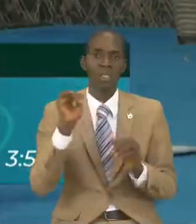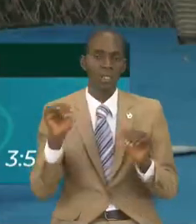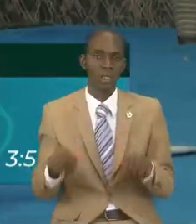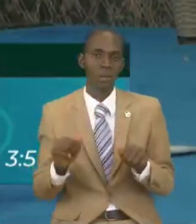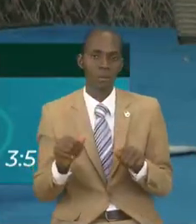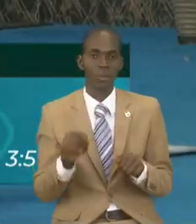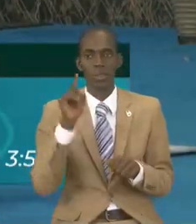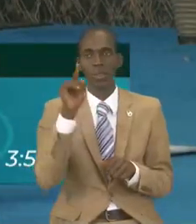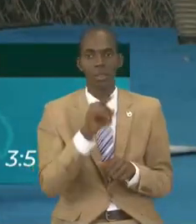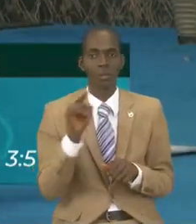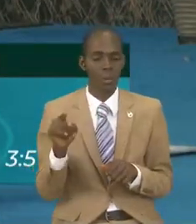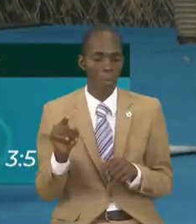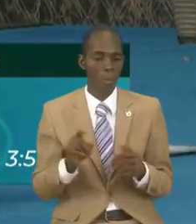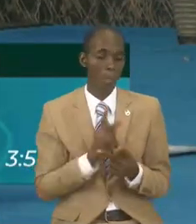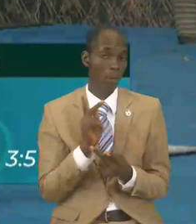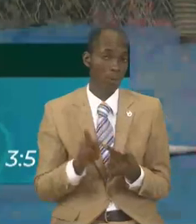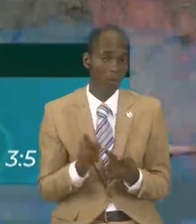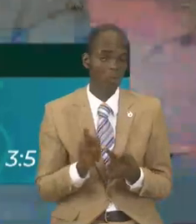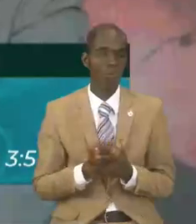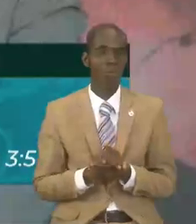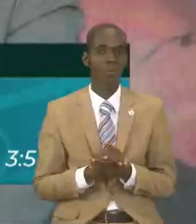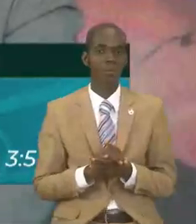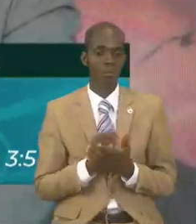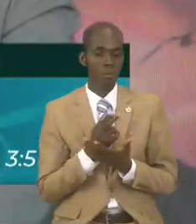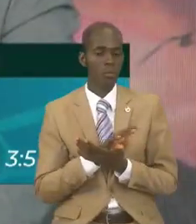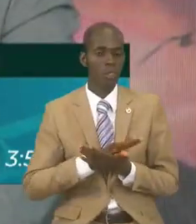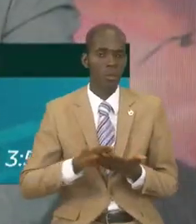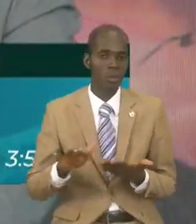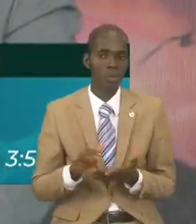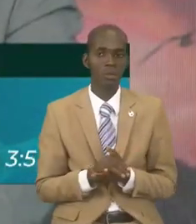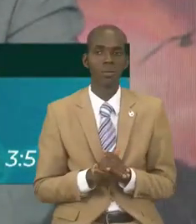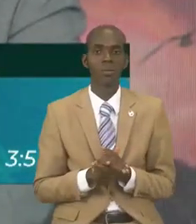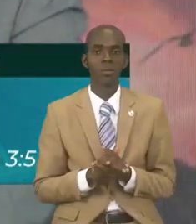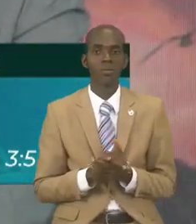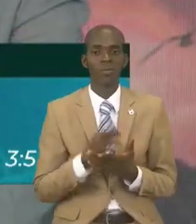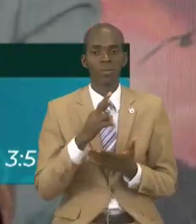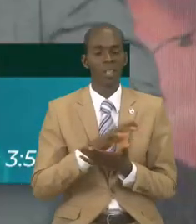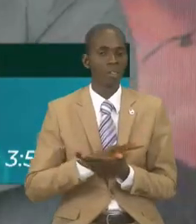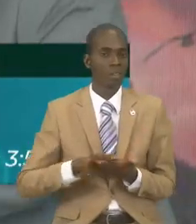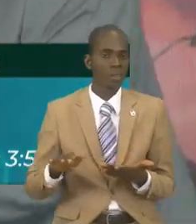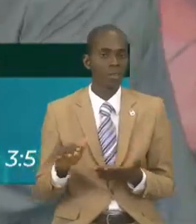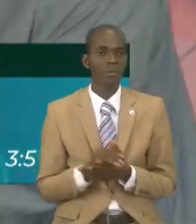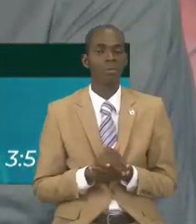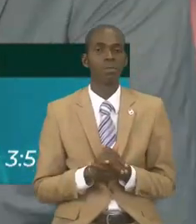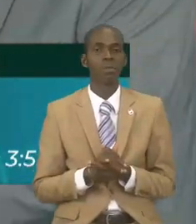Hébreux 7, 25. Parfait, juste,